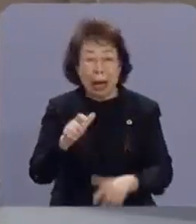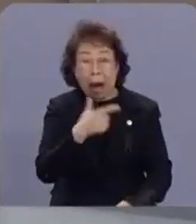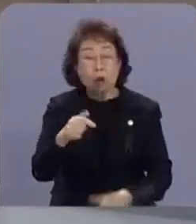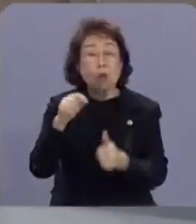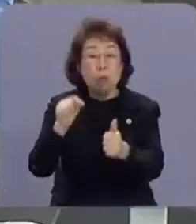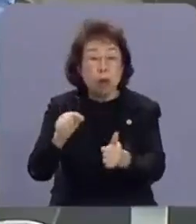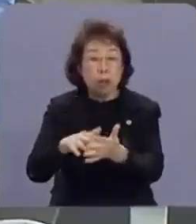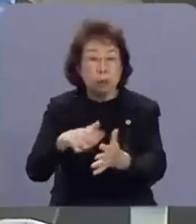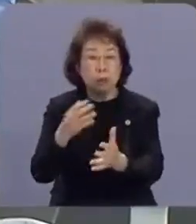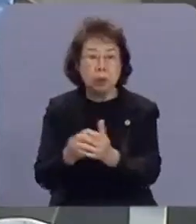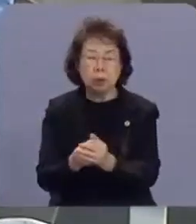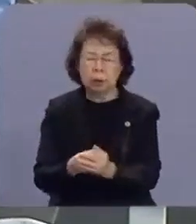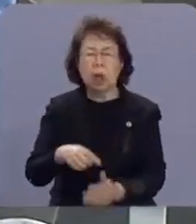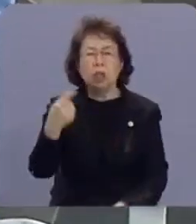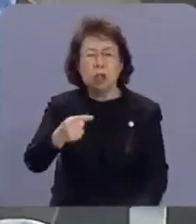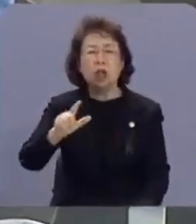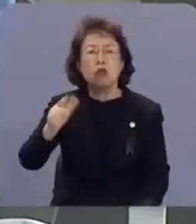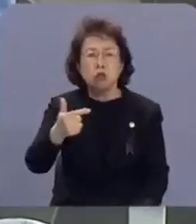평균 확진자는